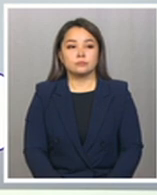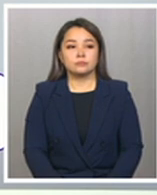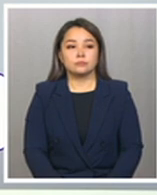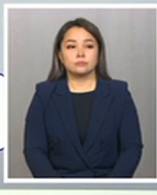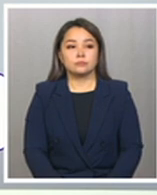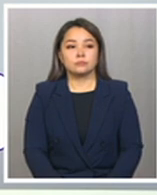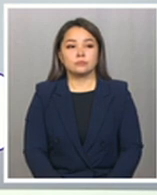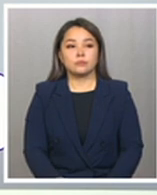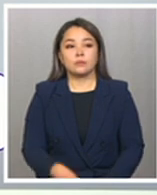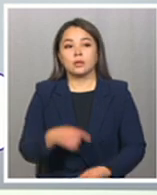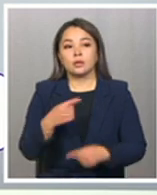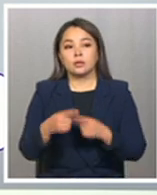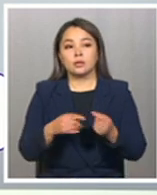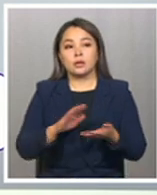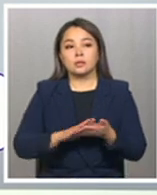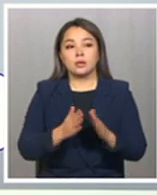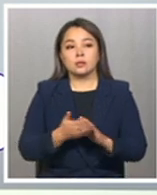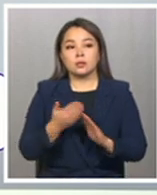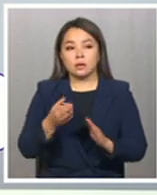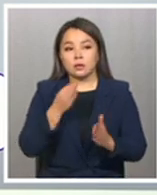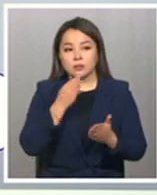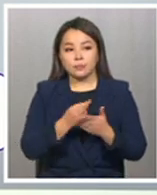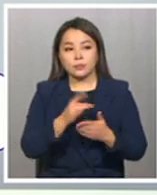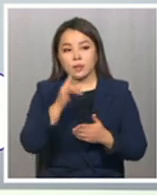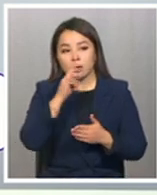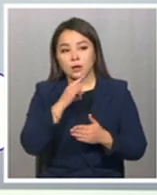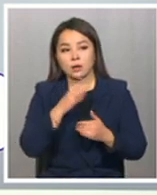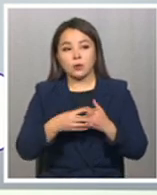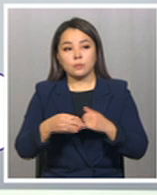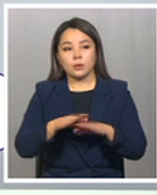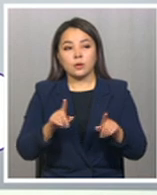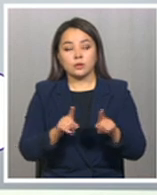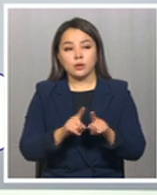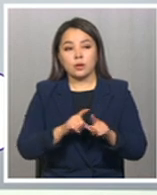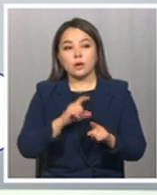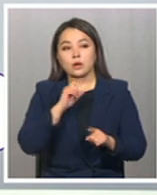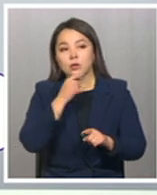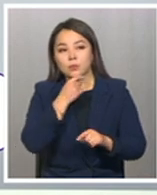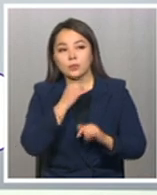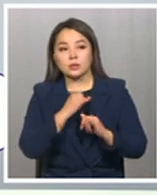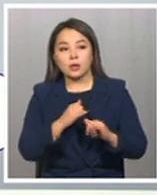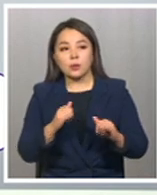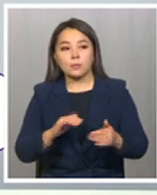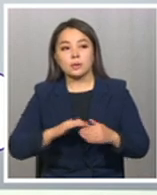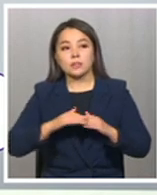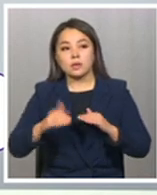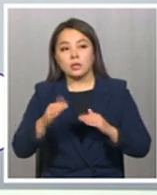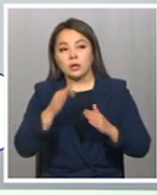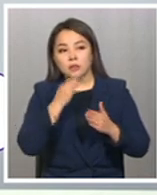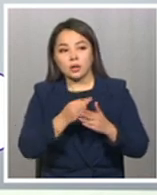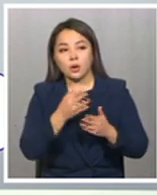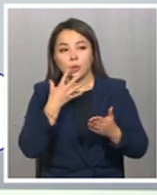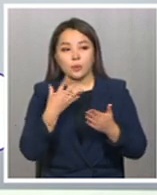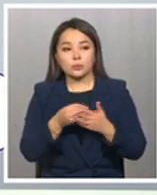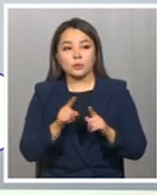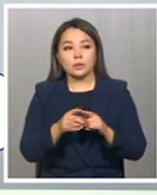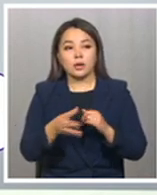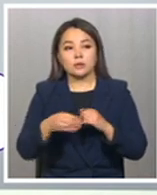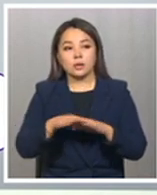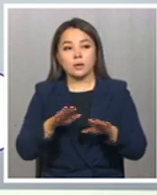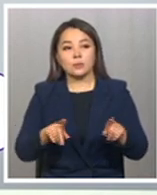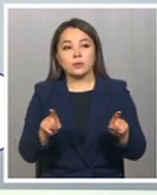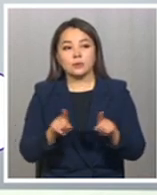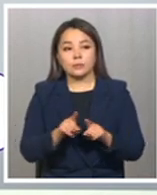Келесі кезекте оқушылар жалпы біздің қарастыратынымыз, яғни Қазақстан аумағының әлеуметтік экономикалық даму деңгейлері, олардың өзіндік аумақтық